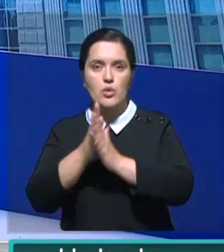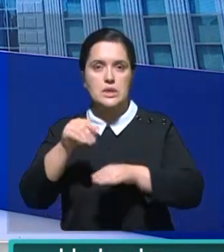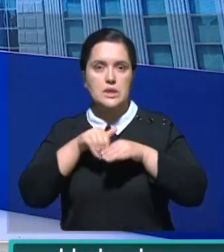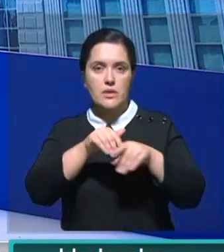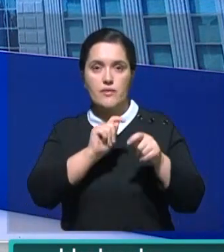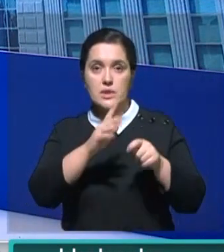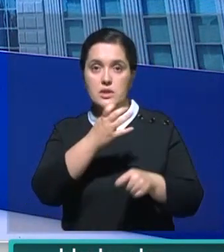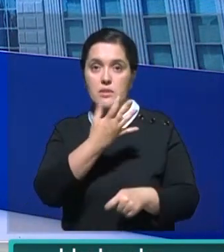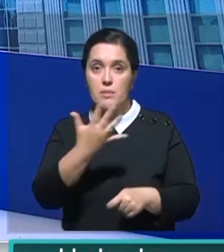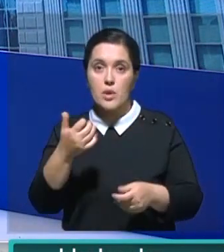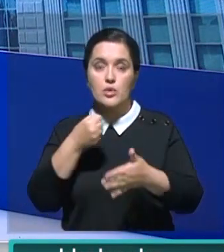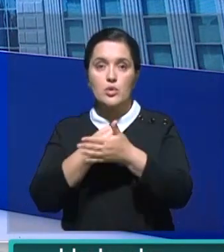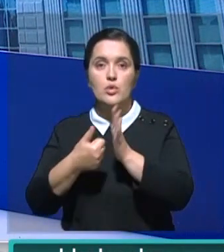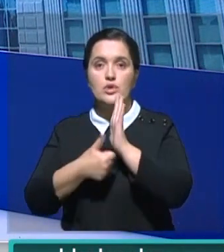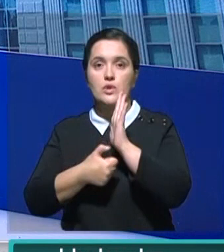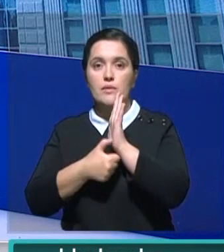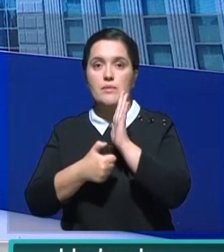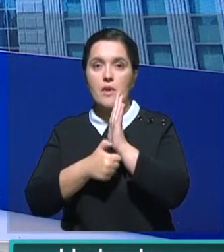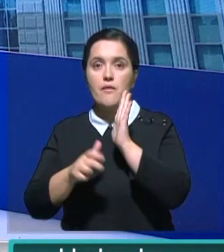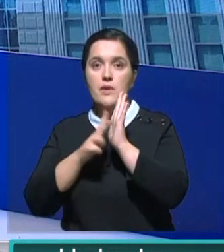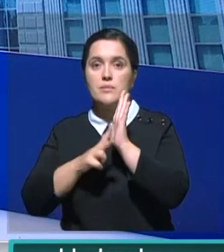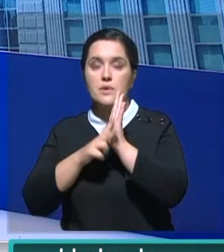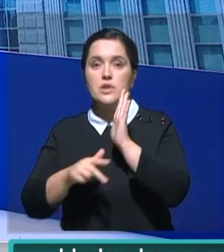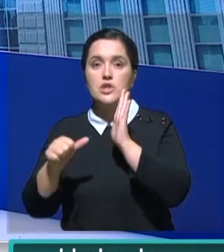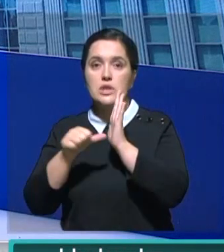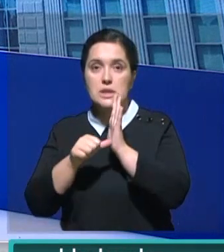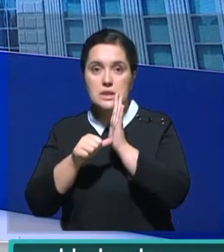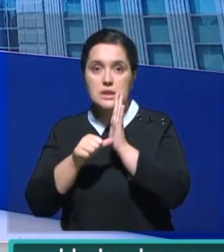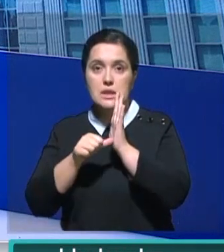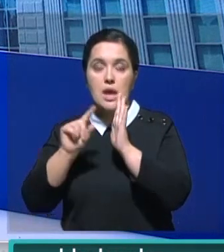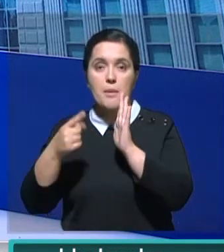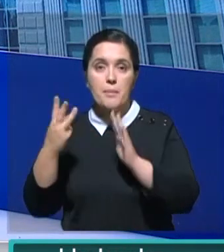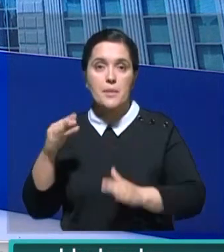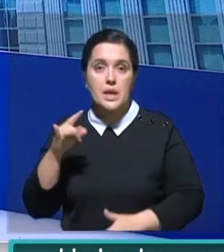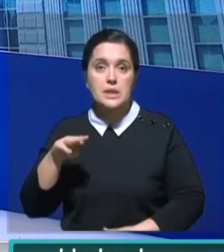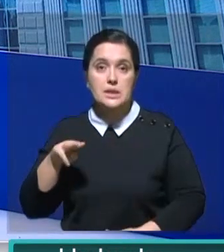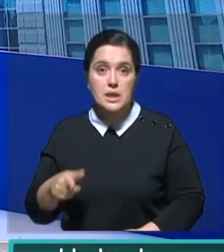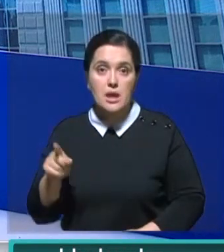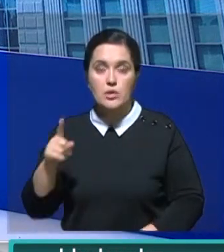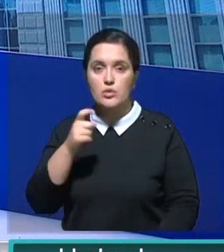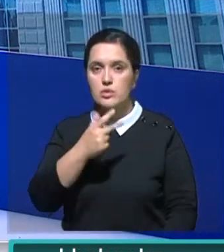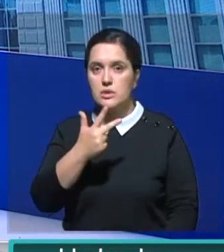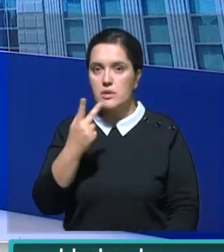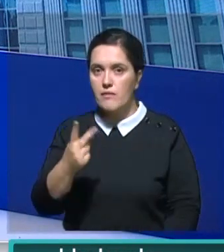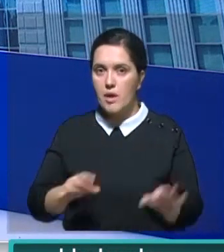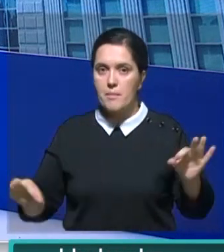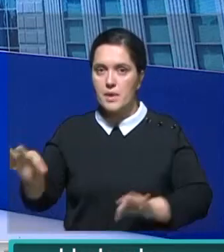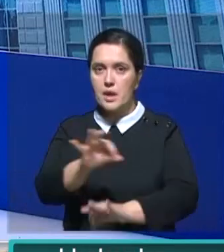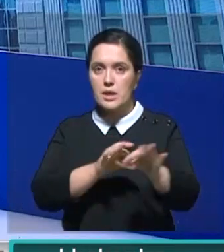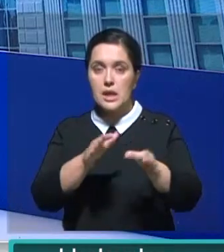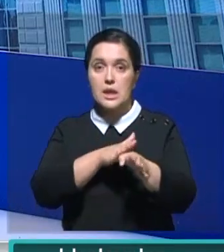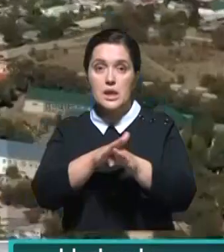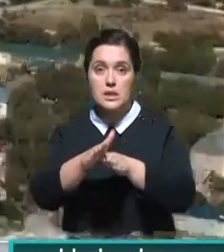с 455 до 686,5 миллиардов тенге. А это 132 проекта. Их реализация